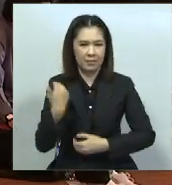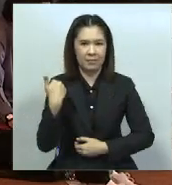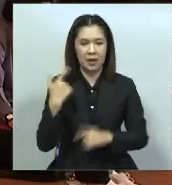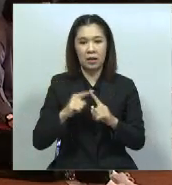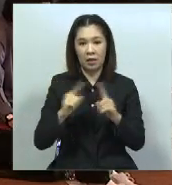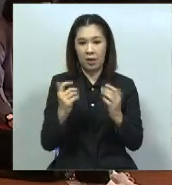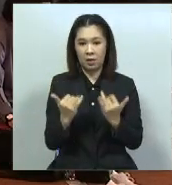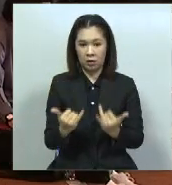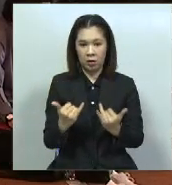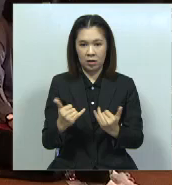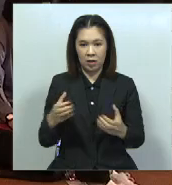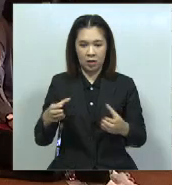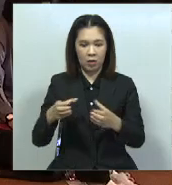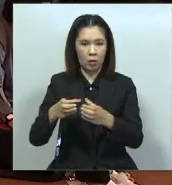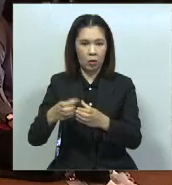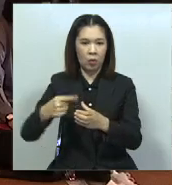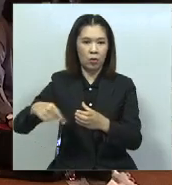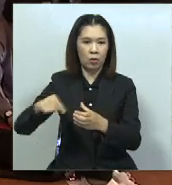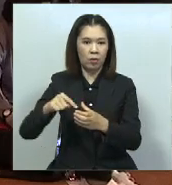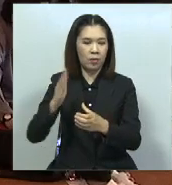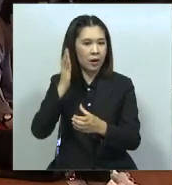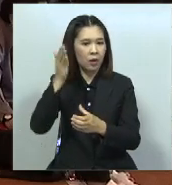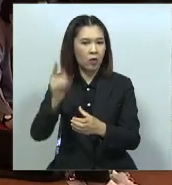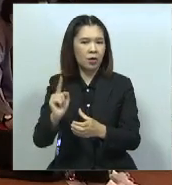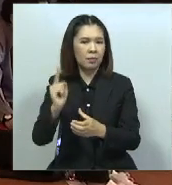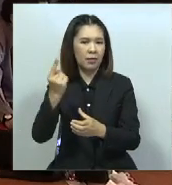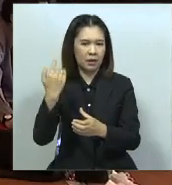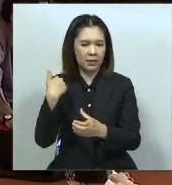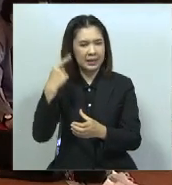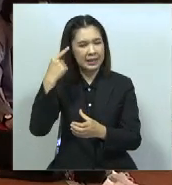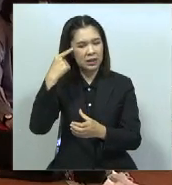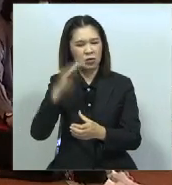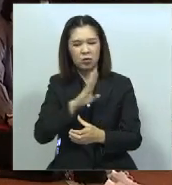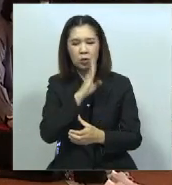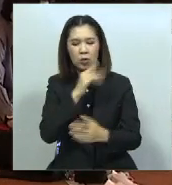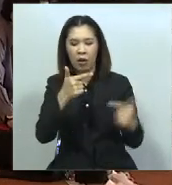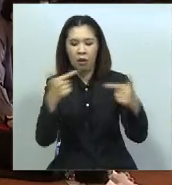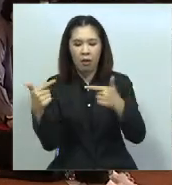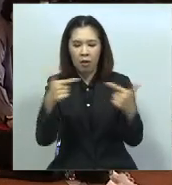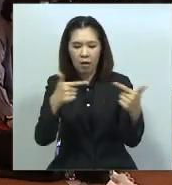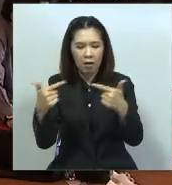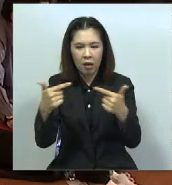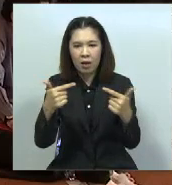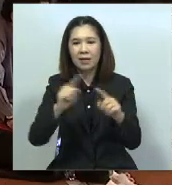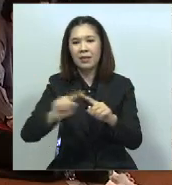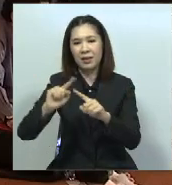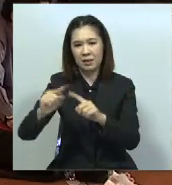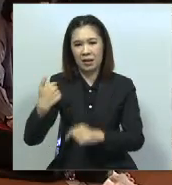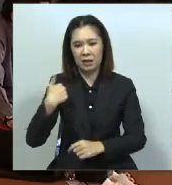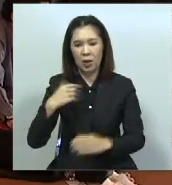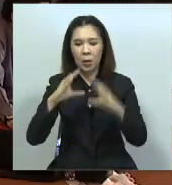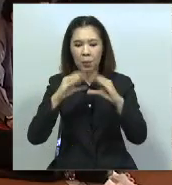อนนี้ในส่วนของพรรคอนาคตใหม่ได้มีการถอนมติแล้วเพราะมองว่าหากถกเถียงกันเรื่องของการแสดงวิสัยทัศน์จะทำให้ที่